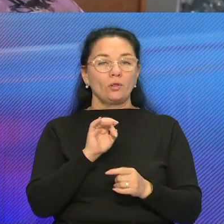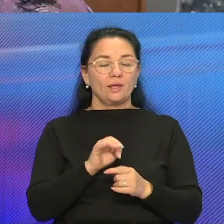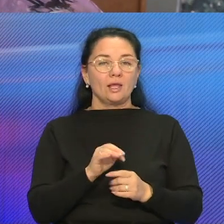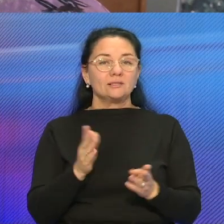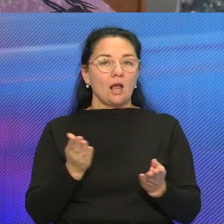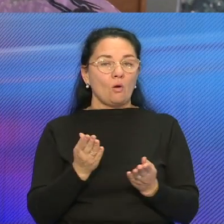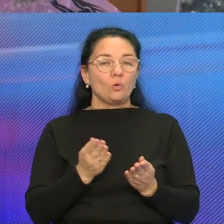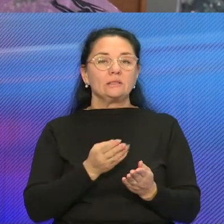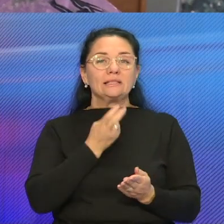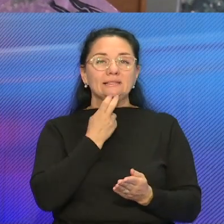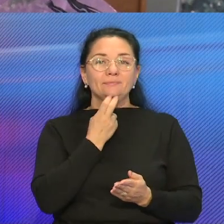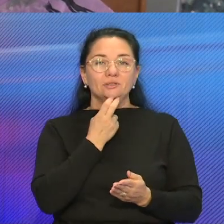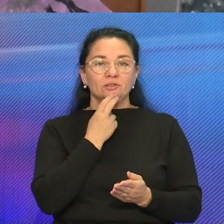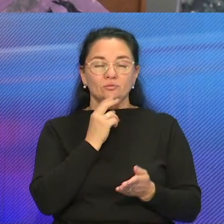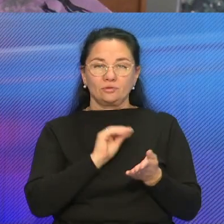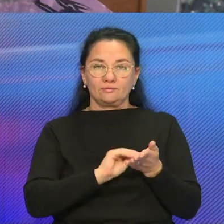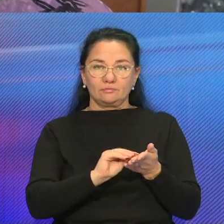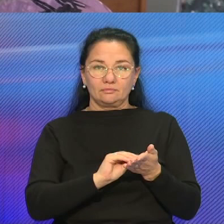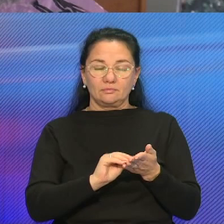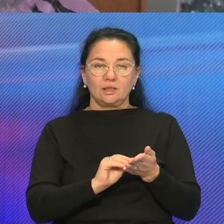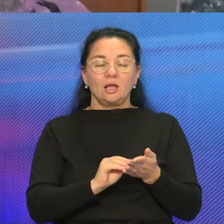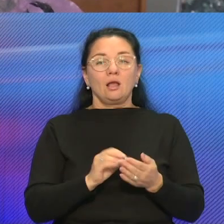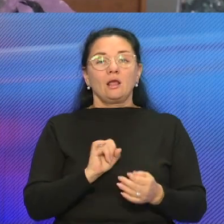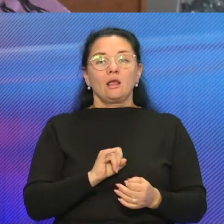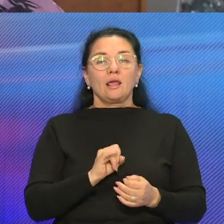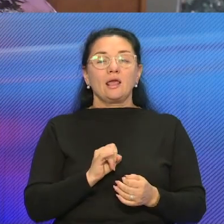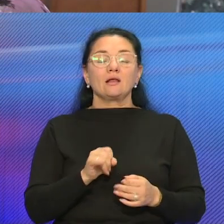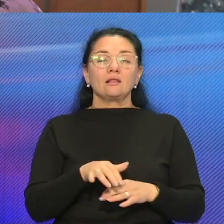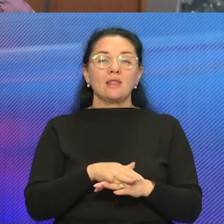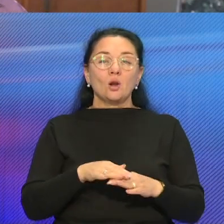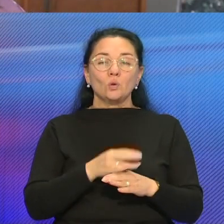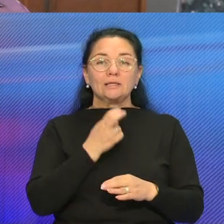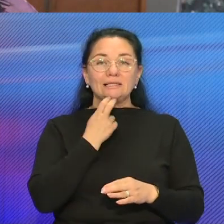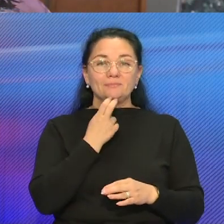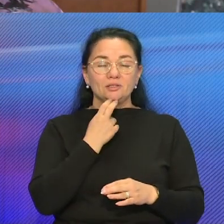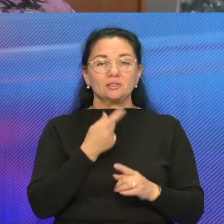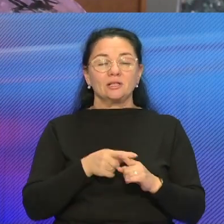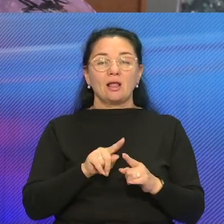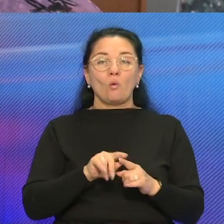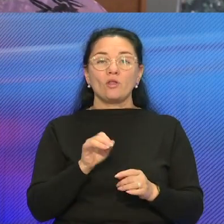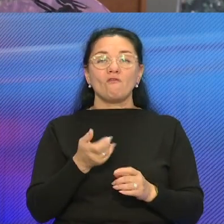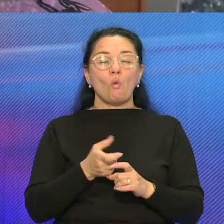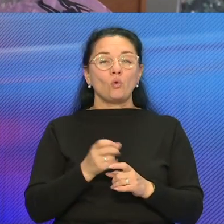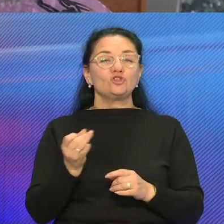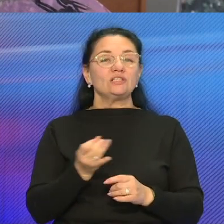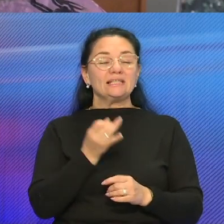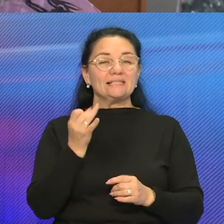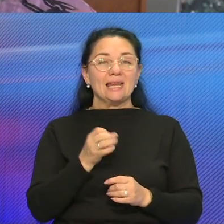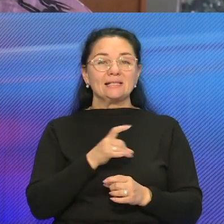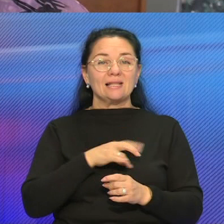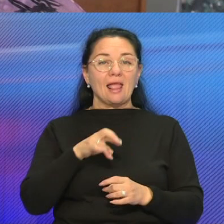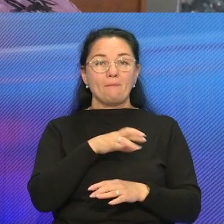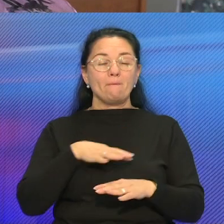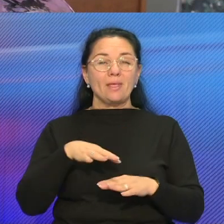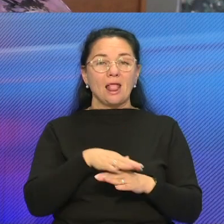някай, крышачку смяшынак таких народных. У ёго вельмі цікава беларуска мова. І ён